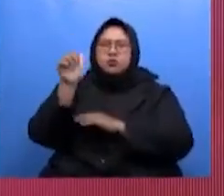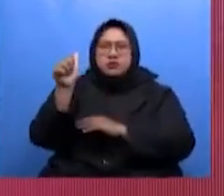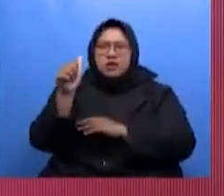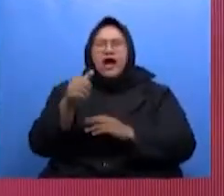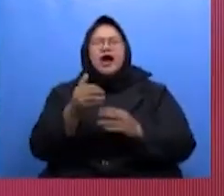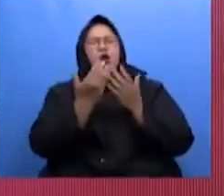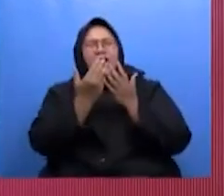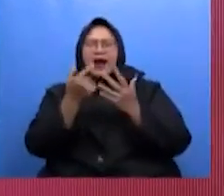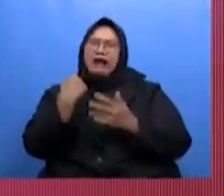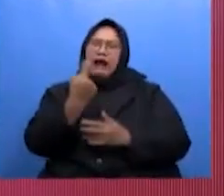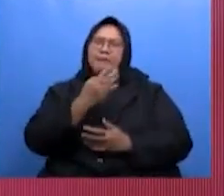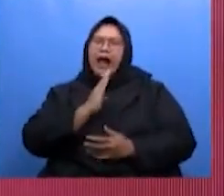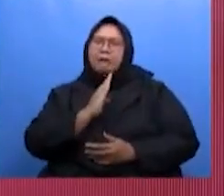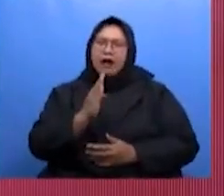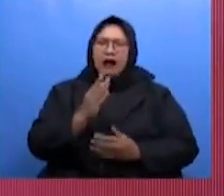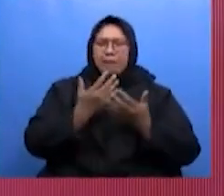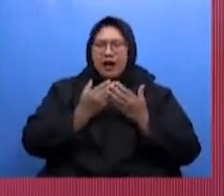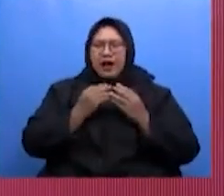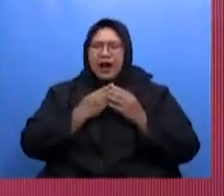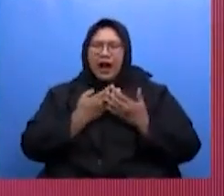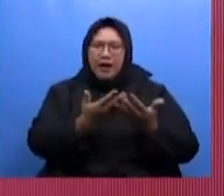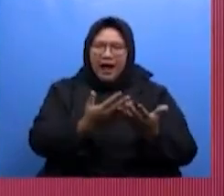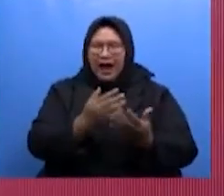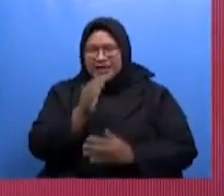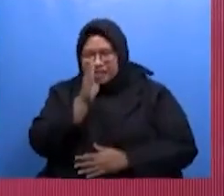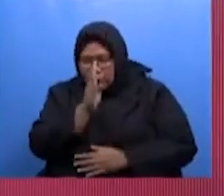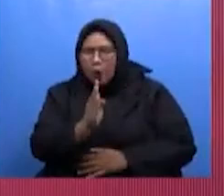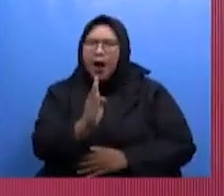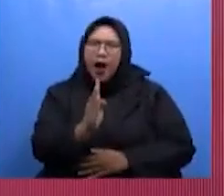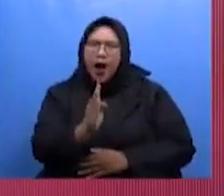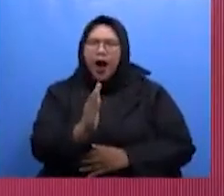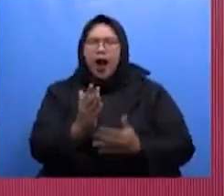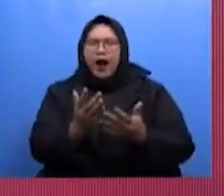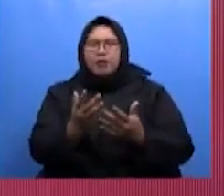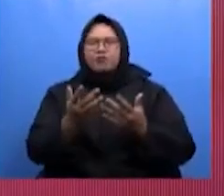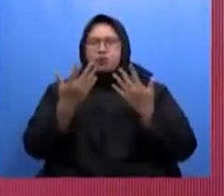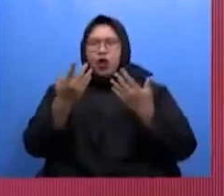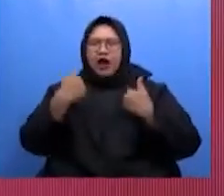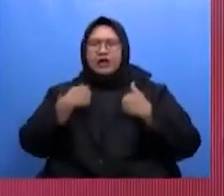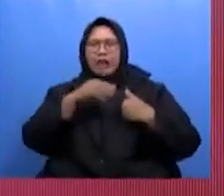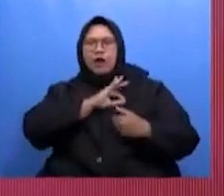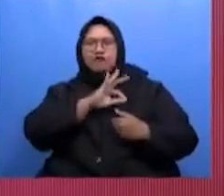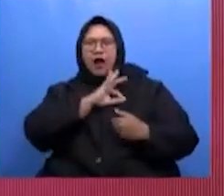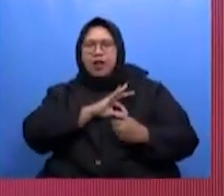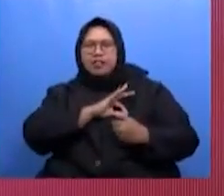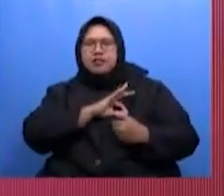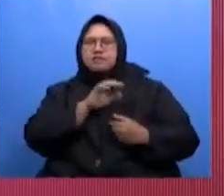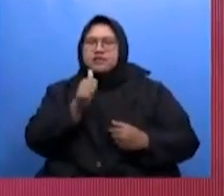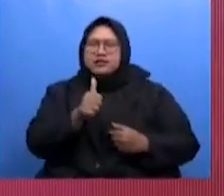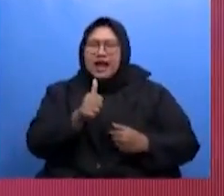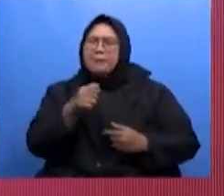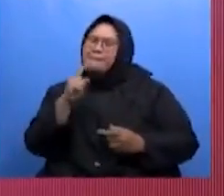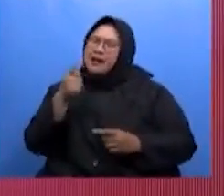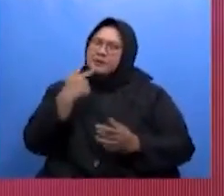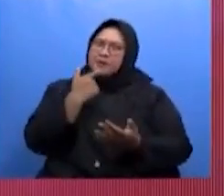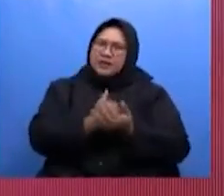kami amanah Doakan kami istikamah Doakan kami bisa memberikan kebermanfaatan dan yang paling penting tidak